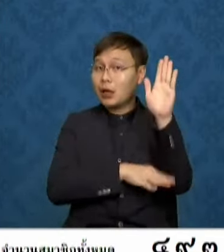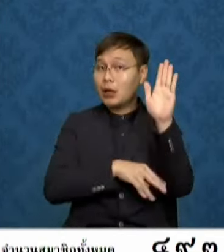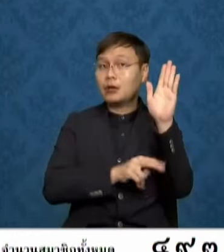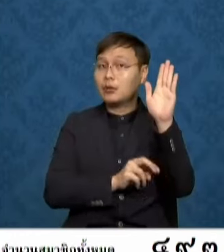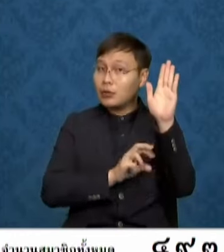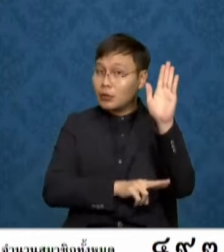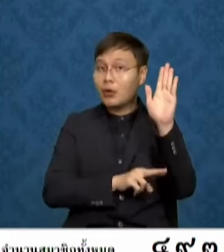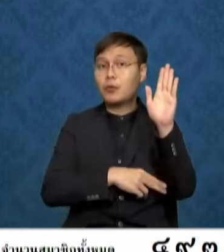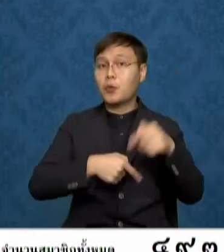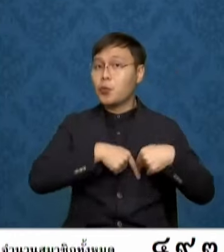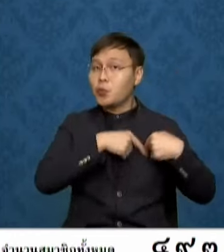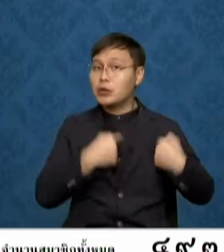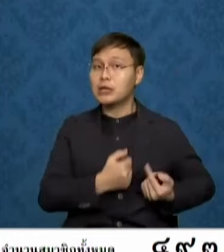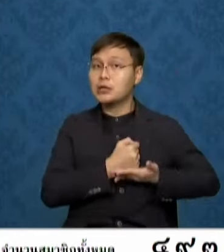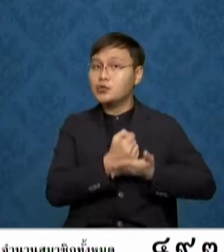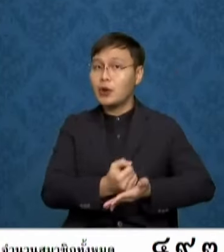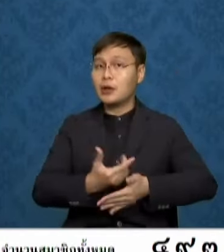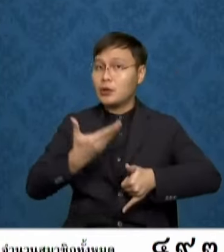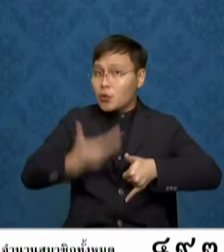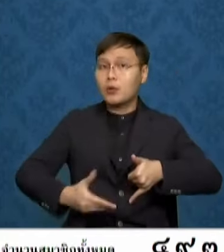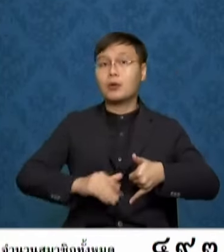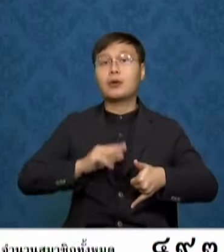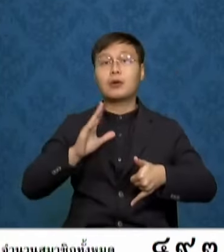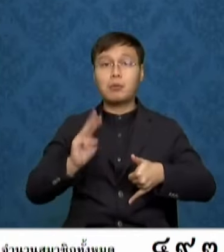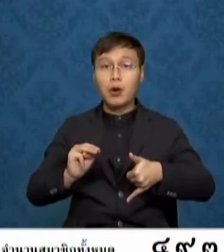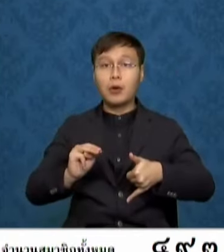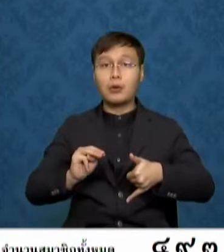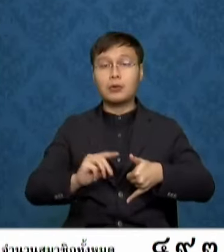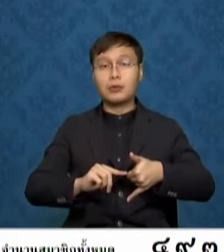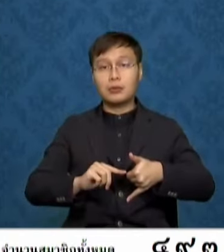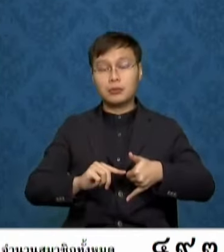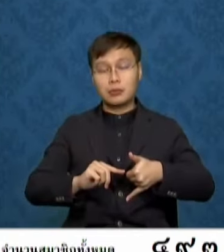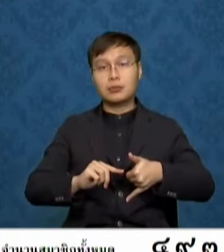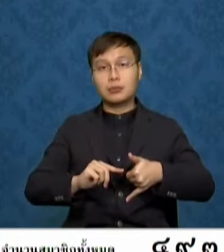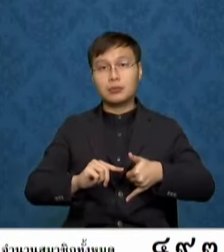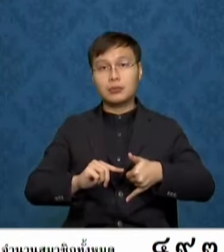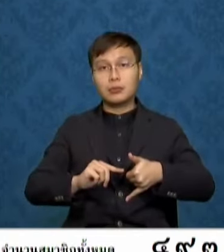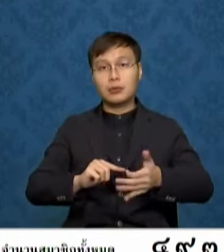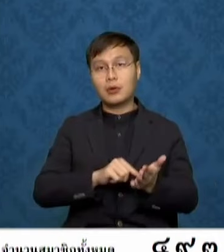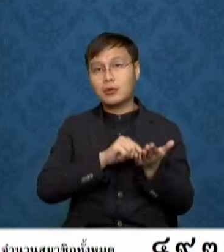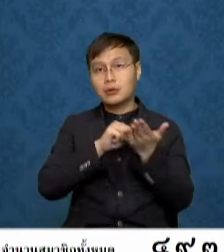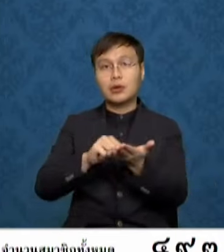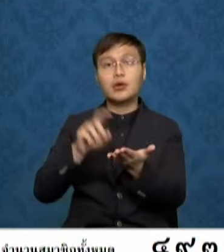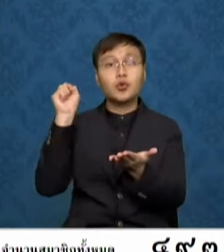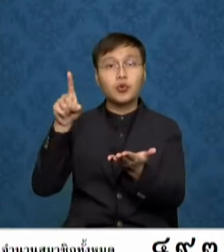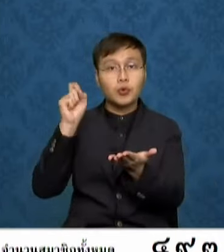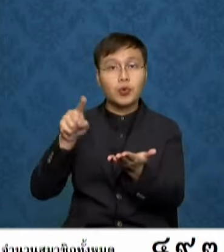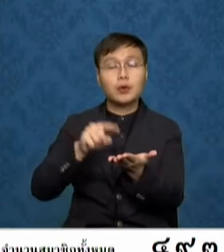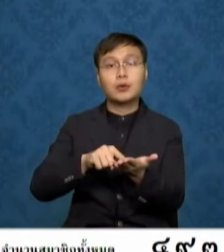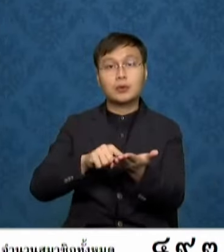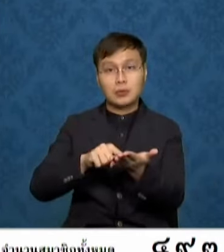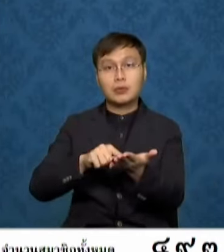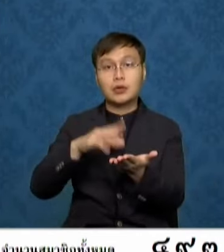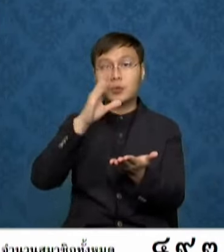แหละครับที่มีหัวใจและมีความเป็นมนุษย์ให้มีการตั้งยติด่วนด้วยในวาจายติด้วยด้วย